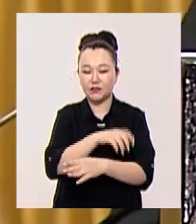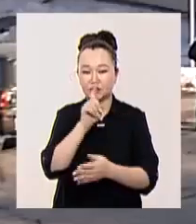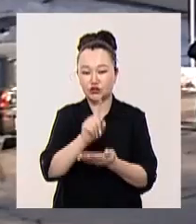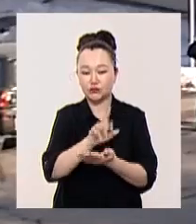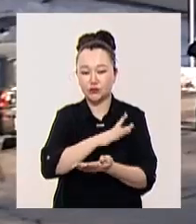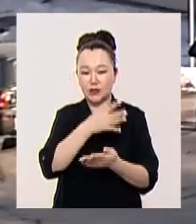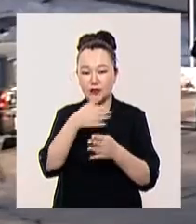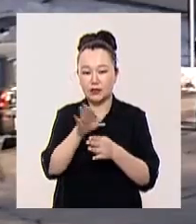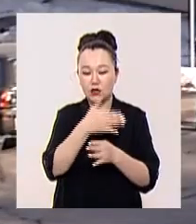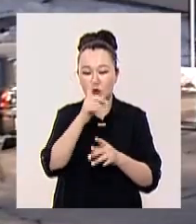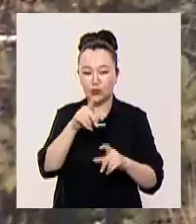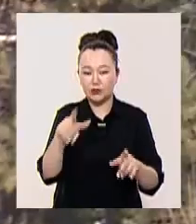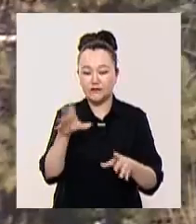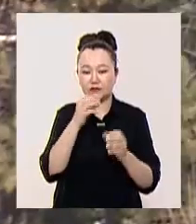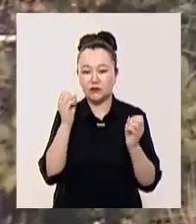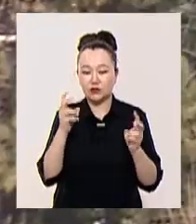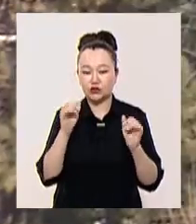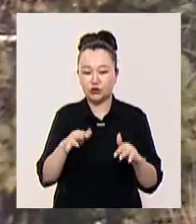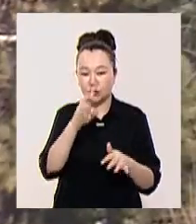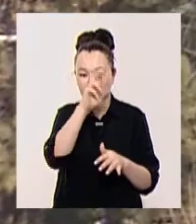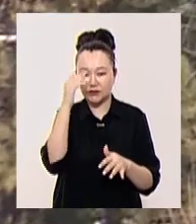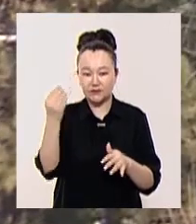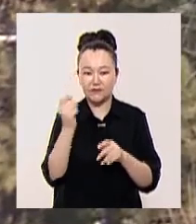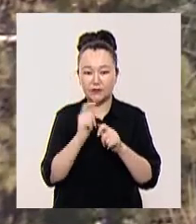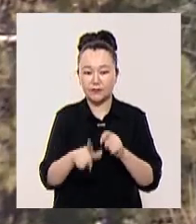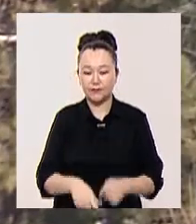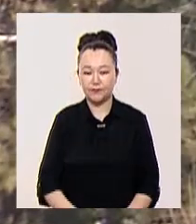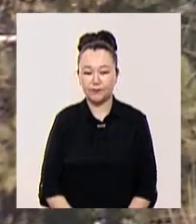люди. Как будут решать вопросы с государственным финансированием?